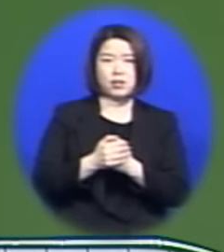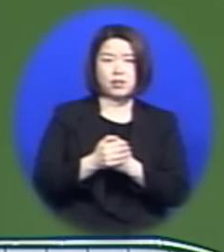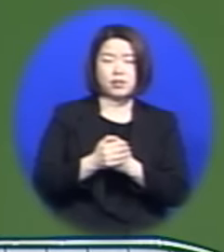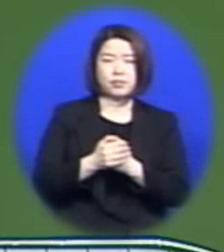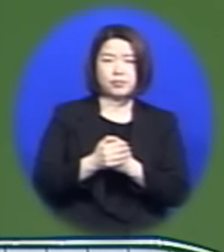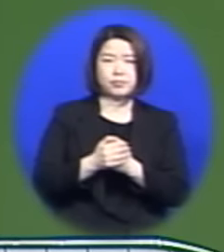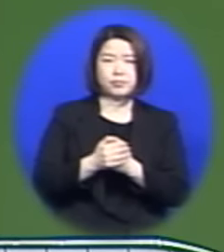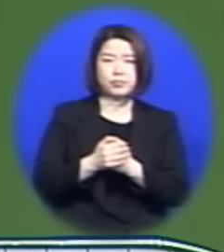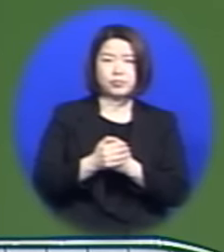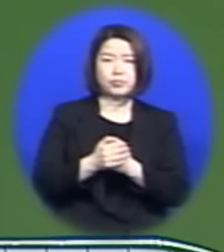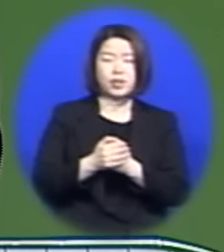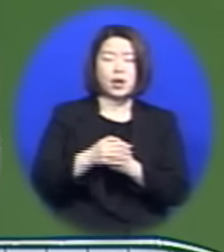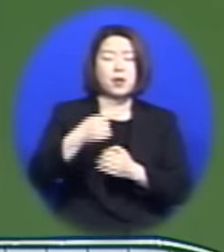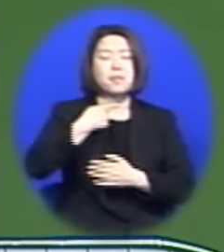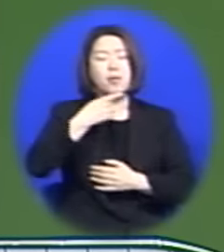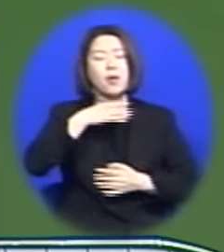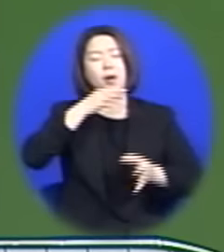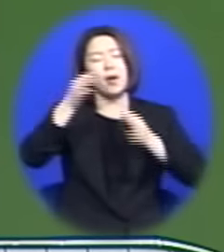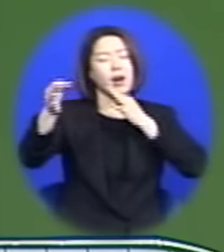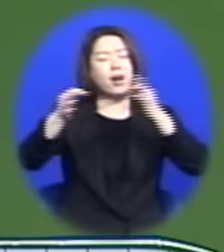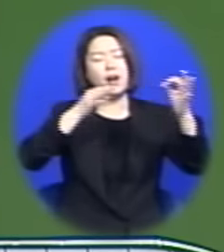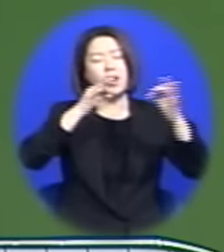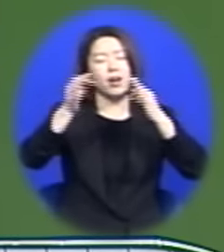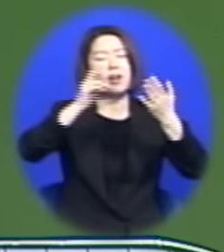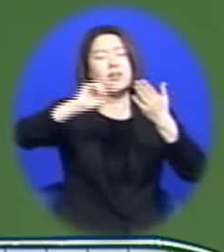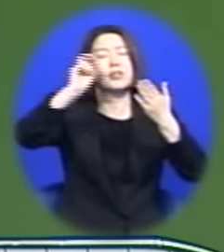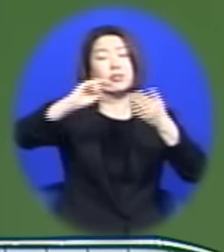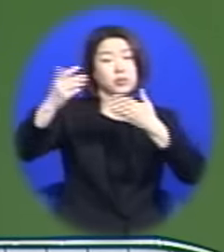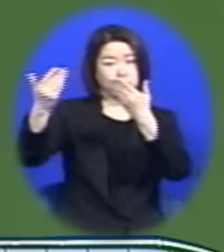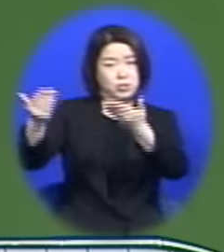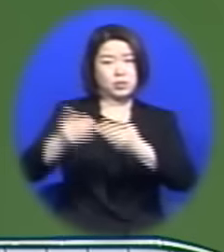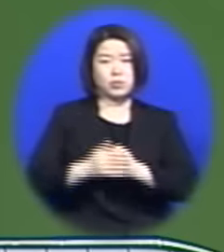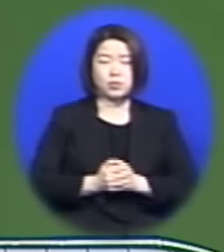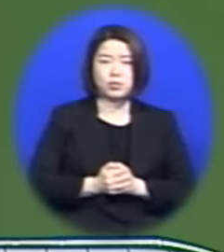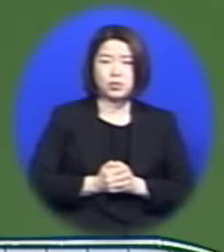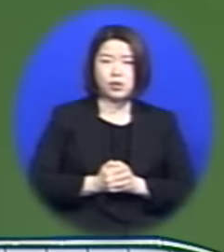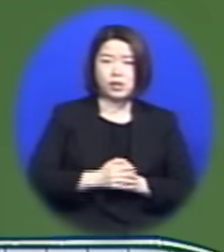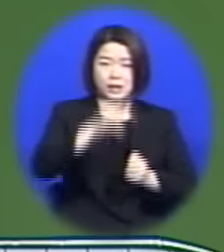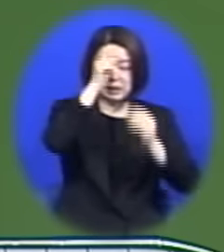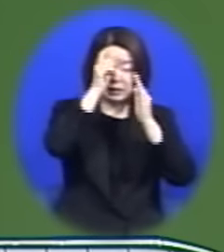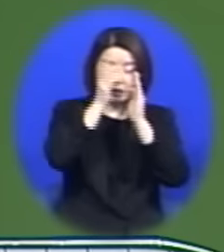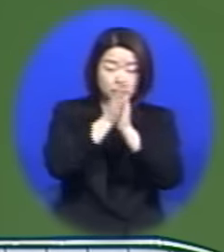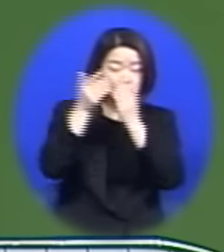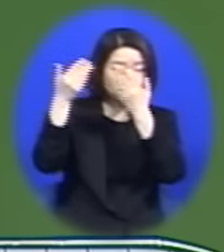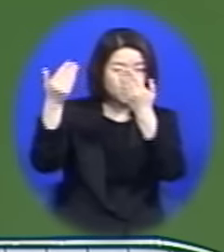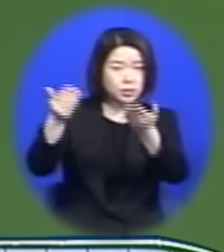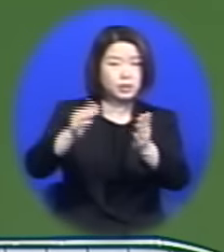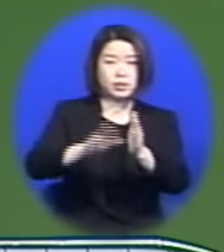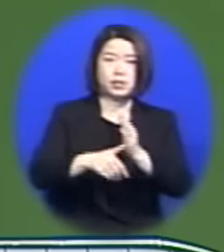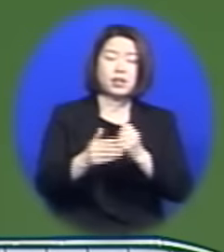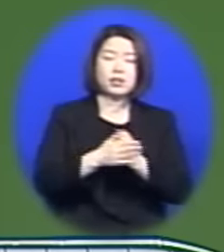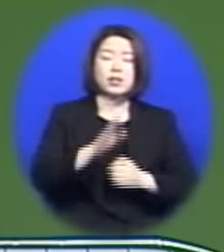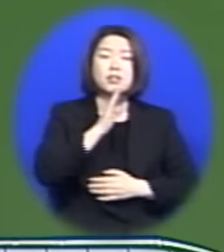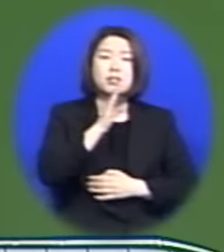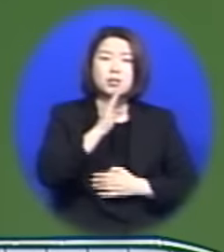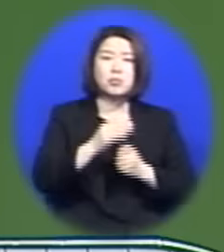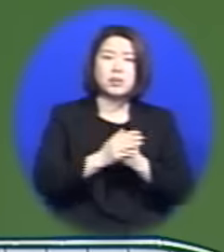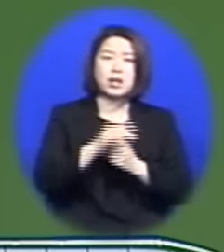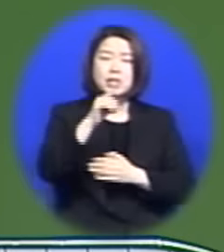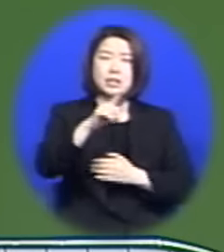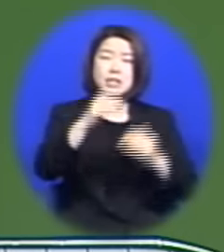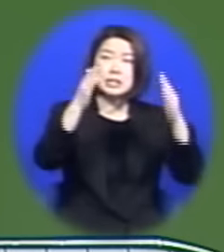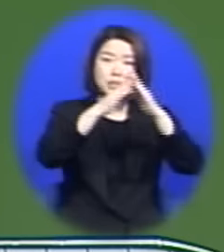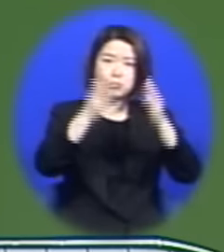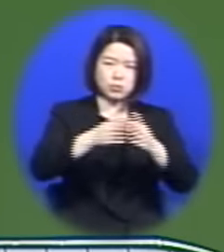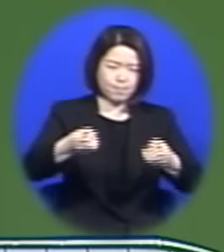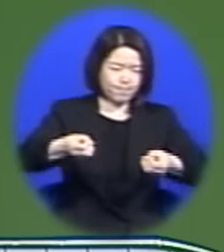때는 목이 터져라고 부르시더라 기도할 때는 정말 이 지붕이